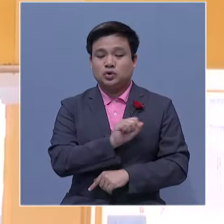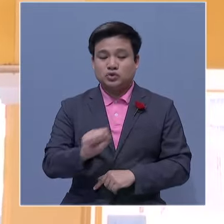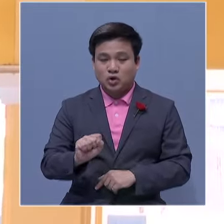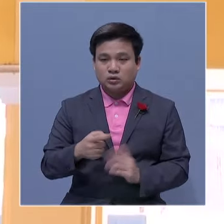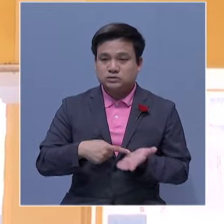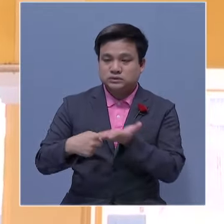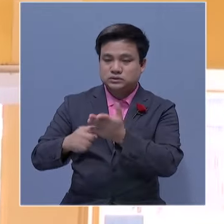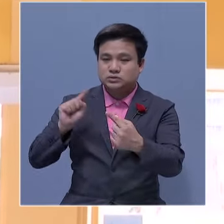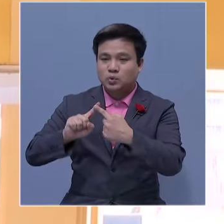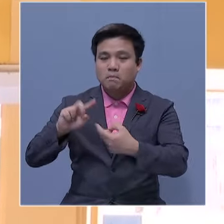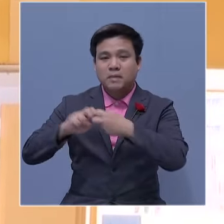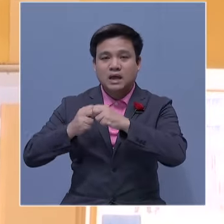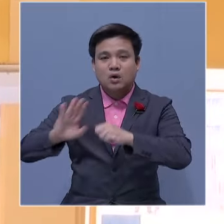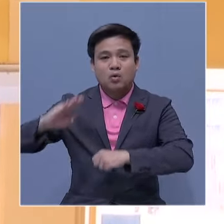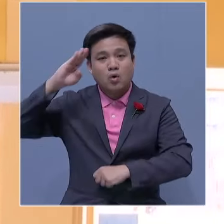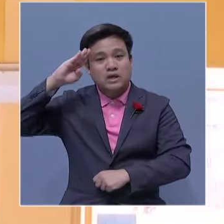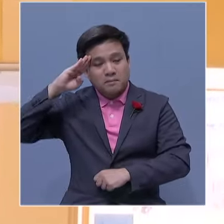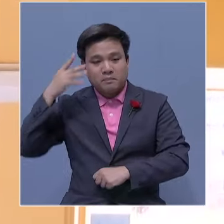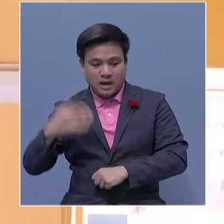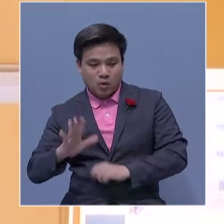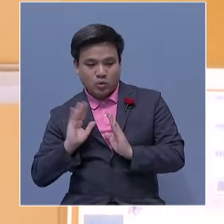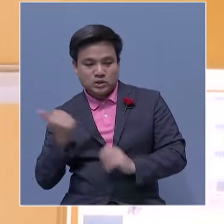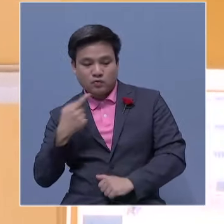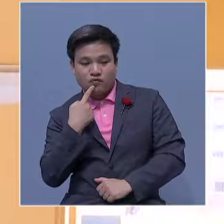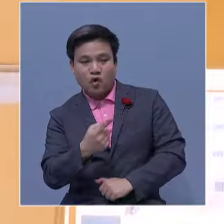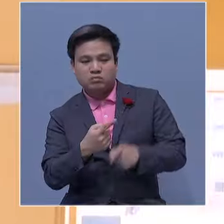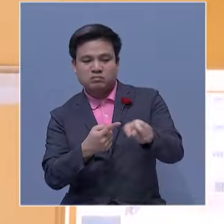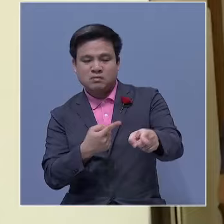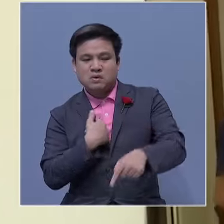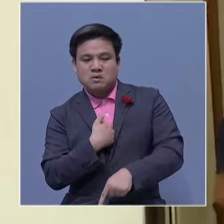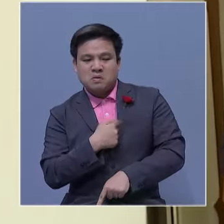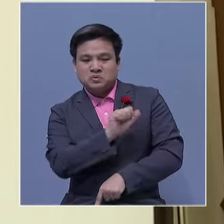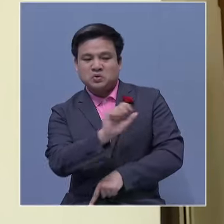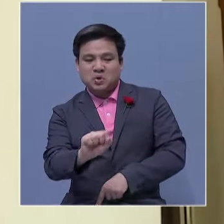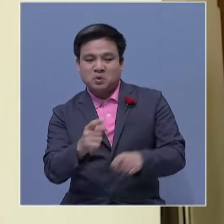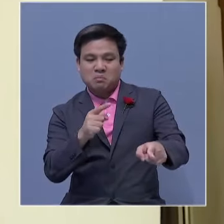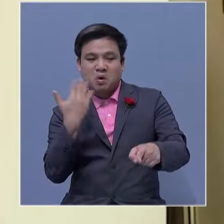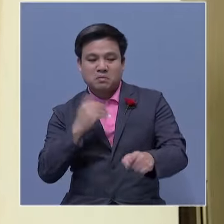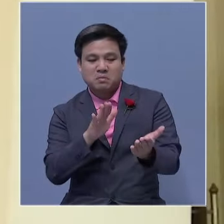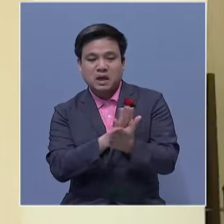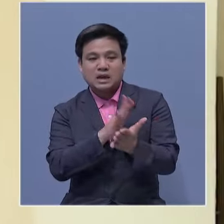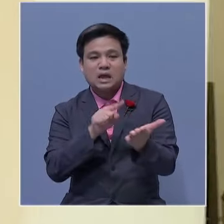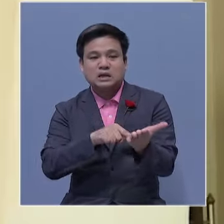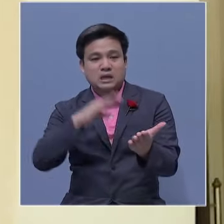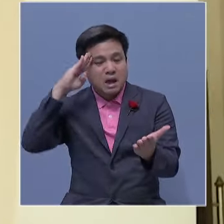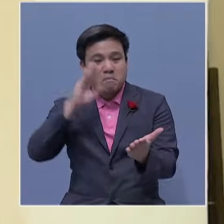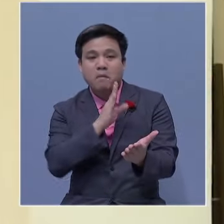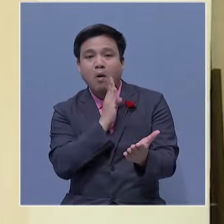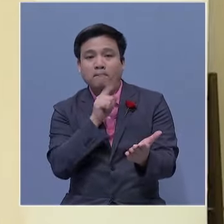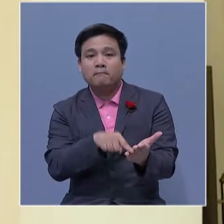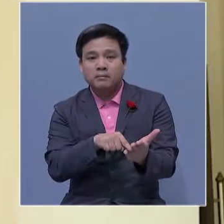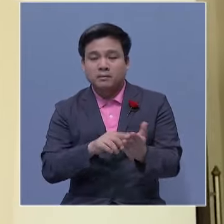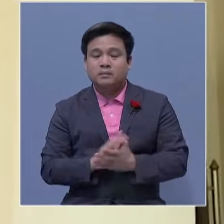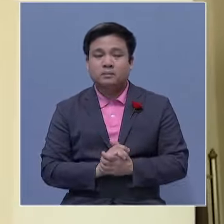ทหารเบี่ยงเบประเด็นหรือไม่อย่างไรเรื่องนี้ต้องตรวจสอบกันนะครับส่วนกรณีที่ร้อยเอกธรรมนัสพรหมเผ่ารัฐมนตรีว่าการกระทรวงเกษตรก็บอก